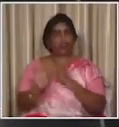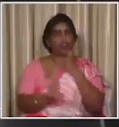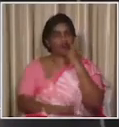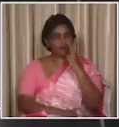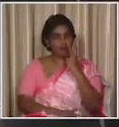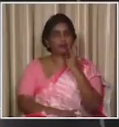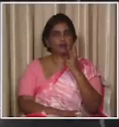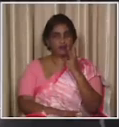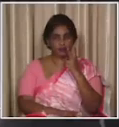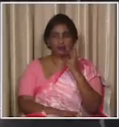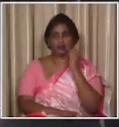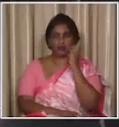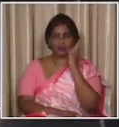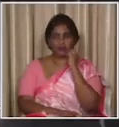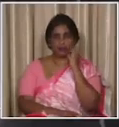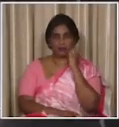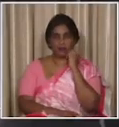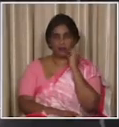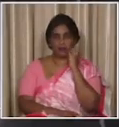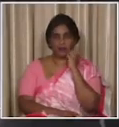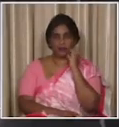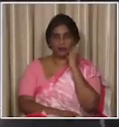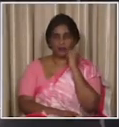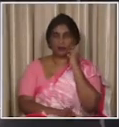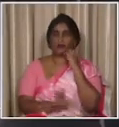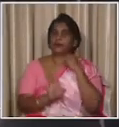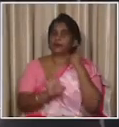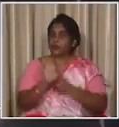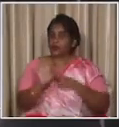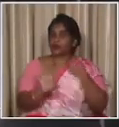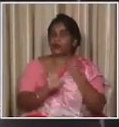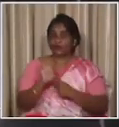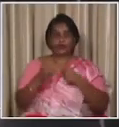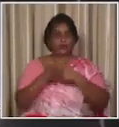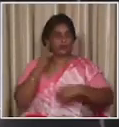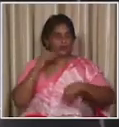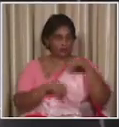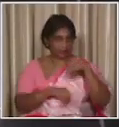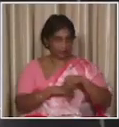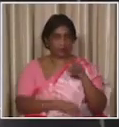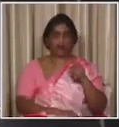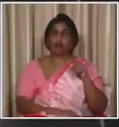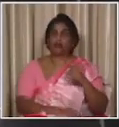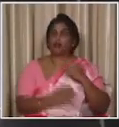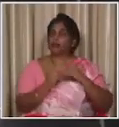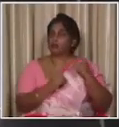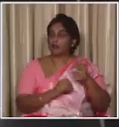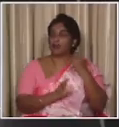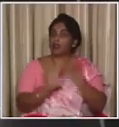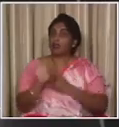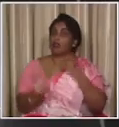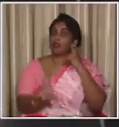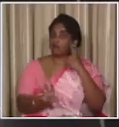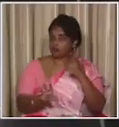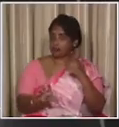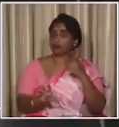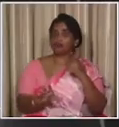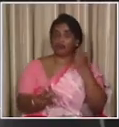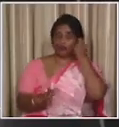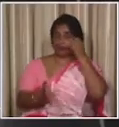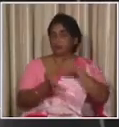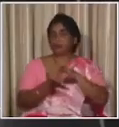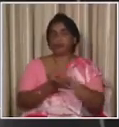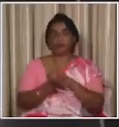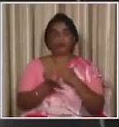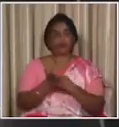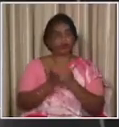දෙකයි එකවරක් ඉන්න පුළුවන්. මීට පෙර තිබුණේ අවුරුද්දෙන් අවුරුද්ද නිලවරණයේ තියන 2016 වෙනකන්. ඊට පස්සේ මේක අවුරුදු දෙකක් යෝජනා